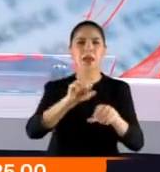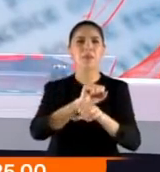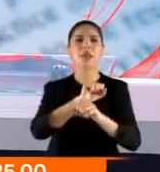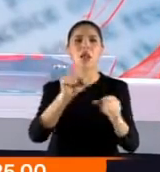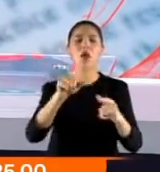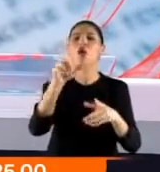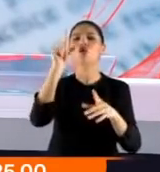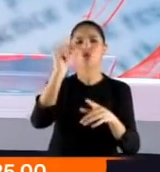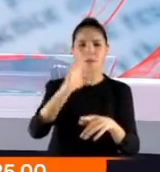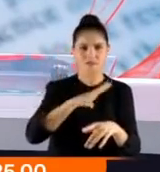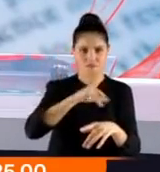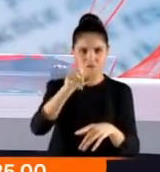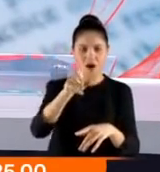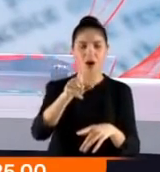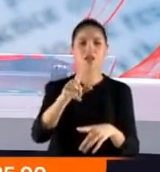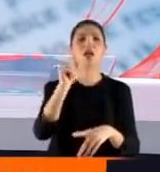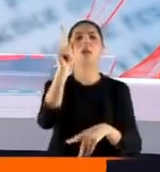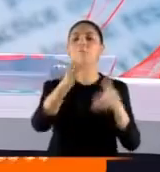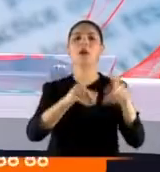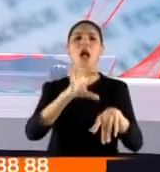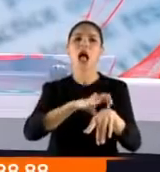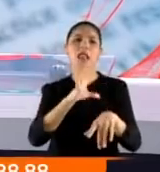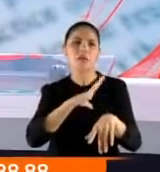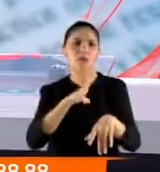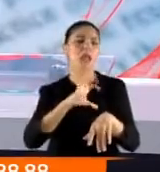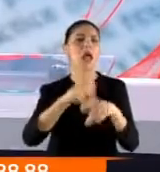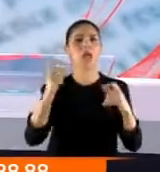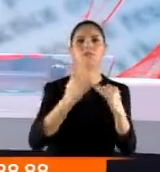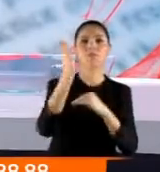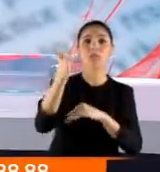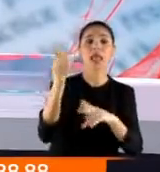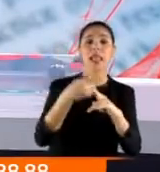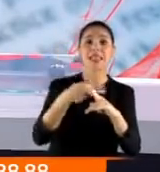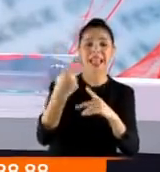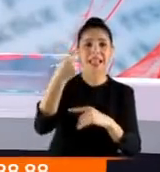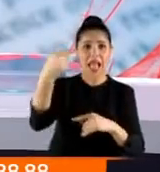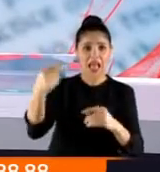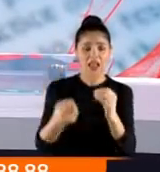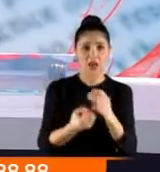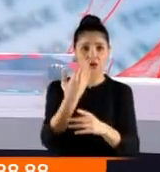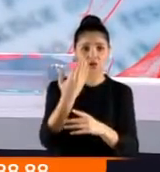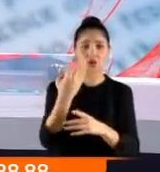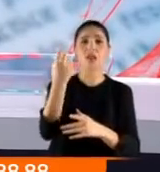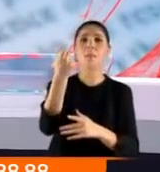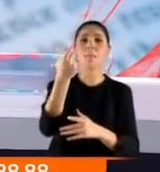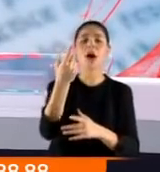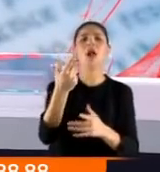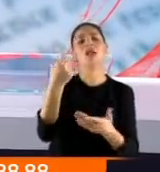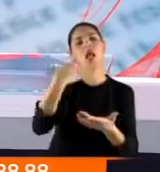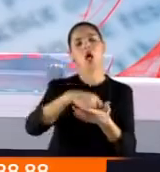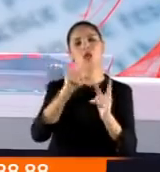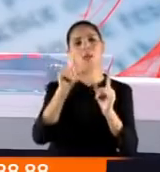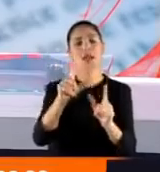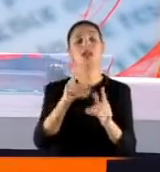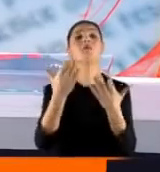olduğundan şüpheleniyorsunuz. Semptomlarınız var, hastaneye gittiniz, testiniz negatifse ücreti neyse ödemeniz